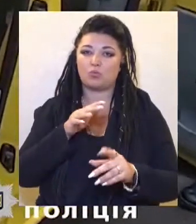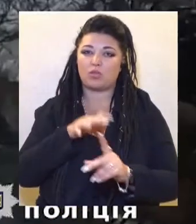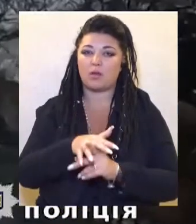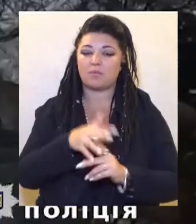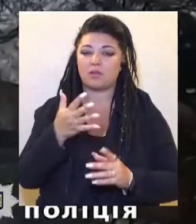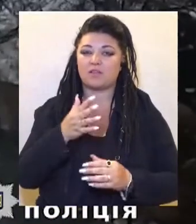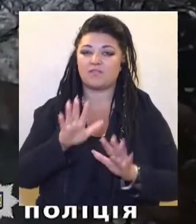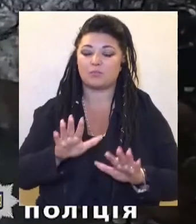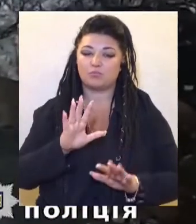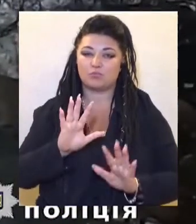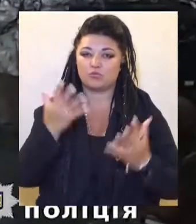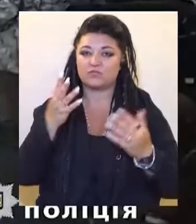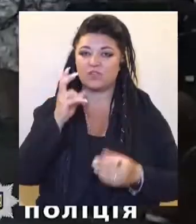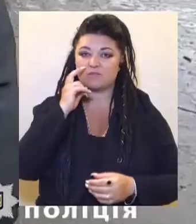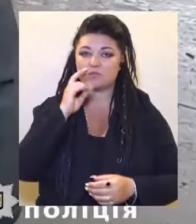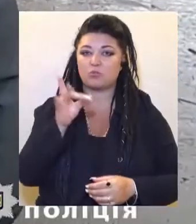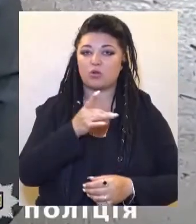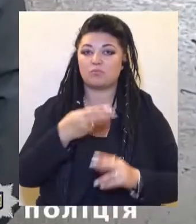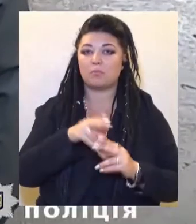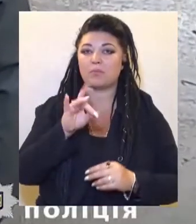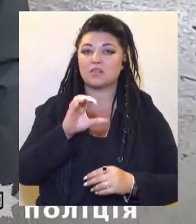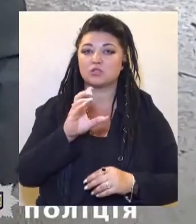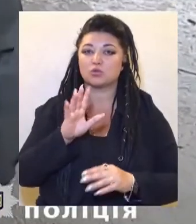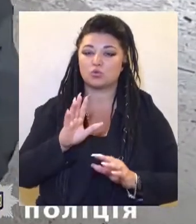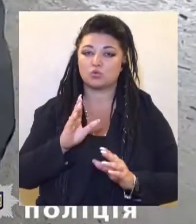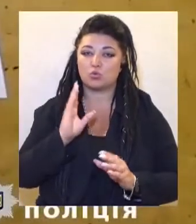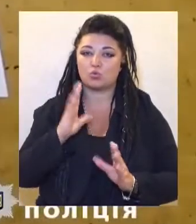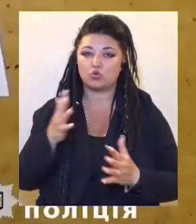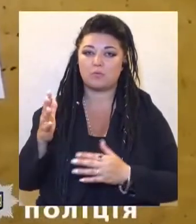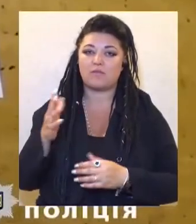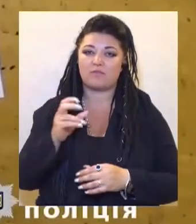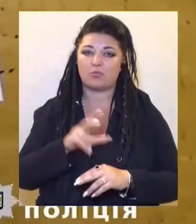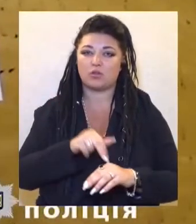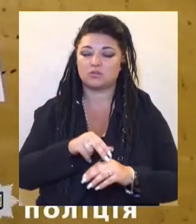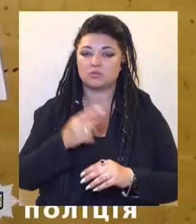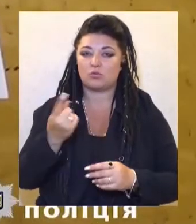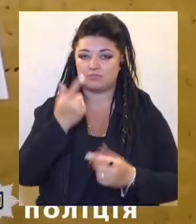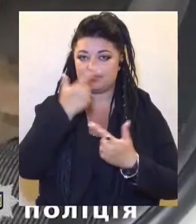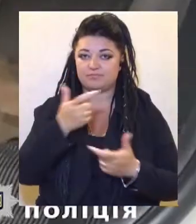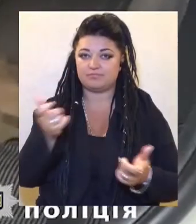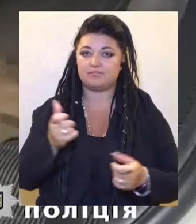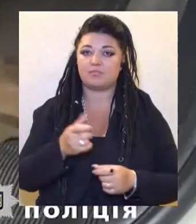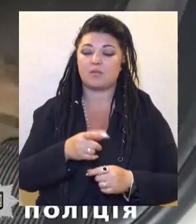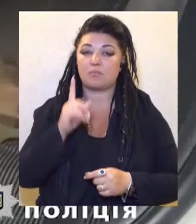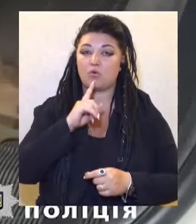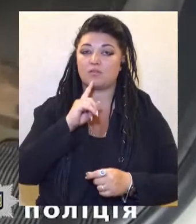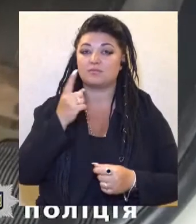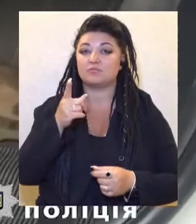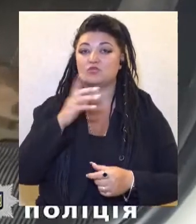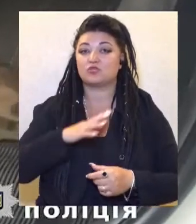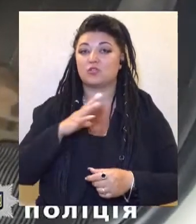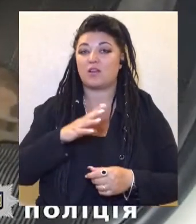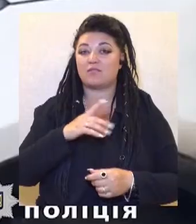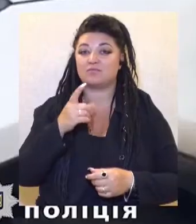районі. Про це повідомляє прес-служба Нацполіції в Одеській області. Поки водій інкасаторської автівки чекав за кермом на напарника,